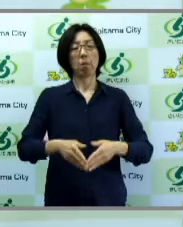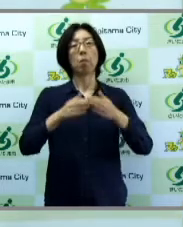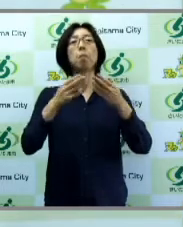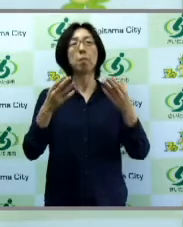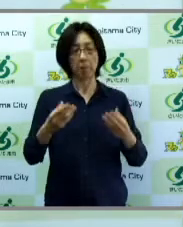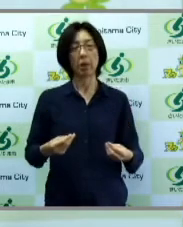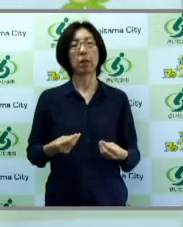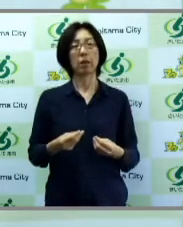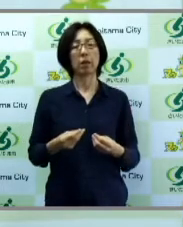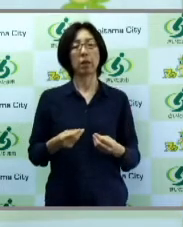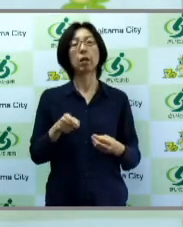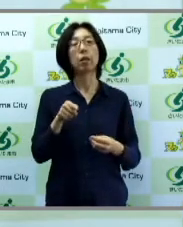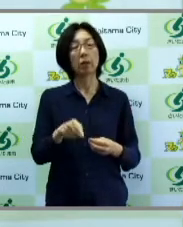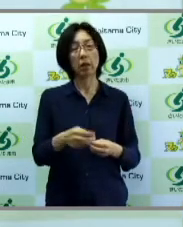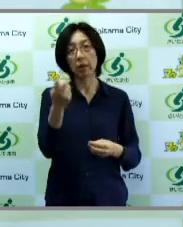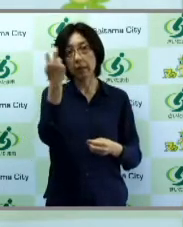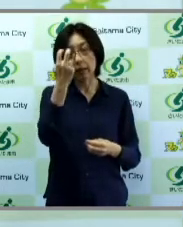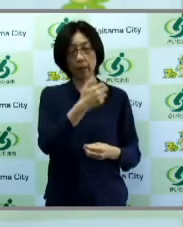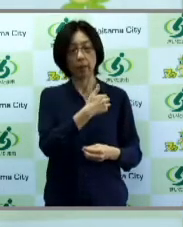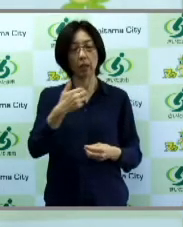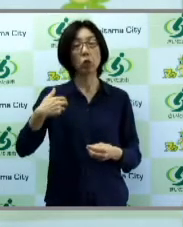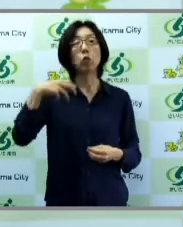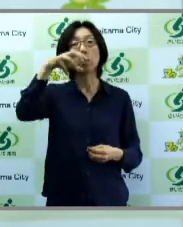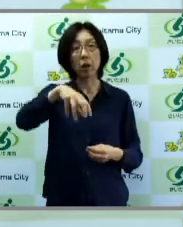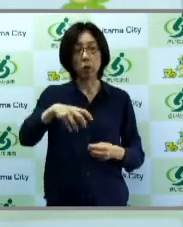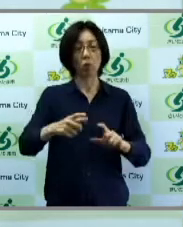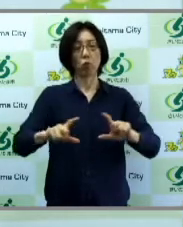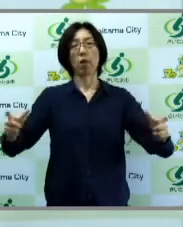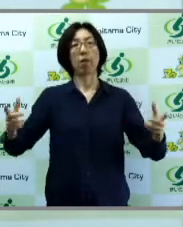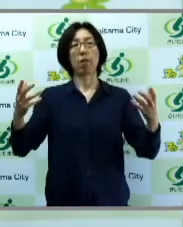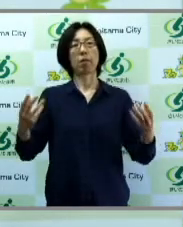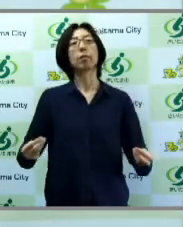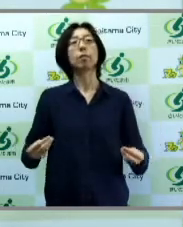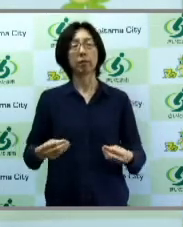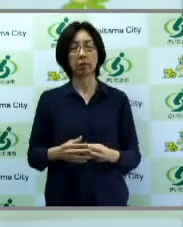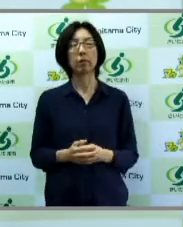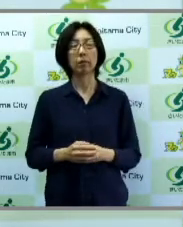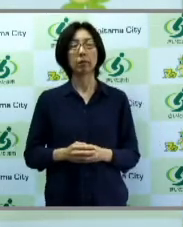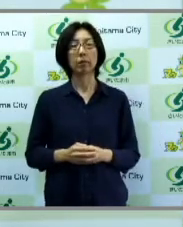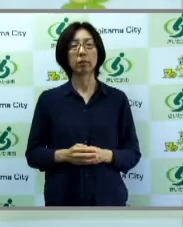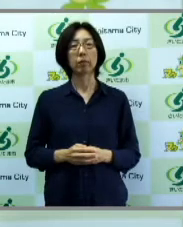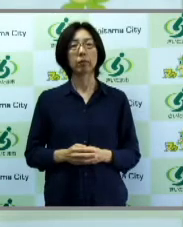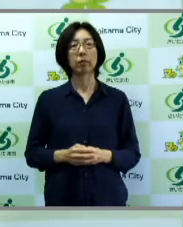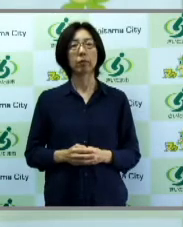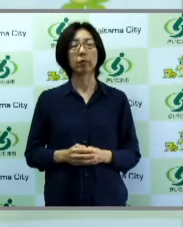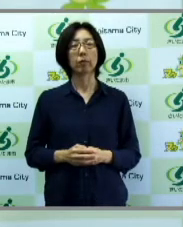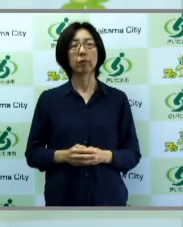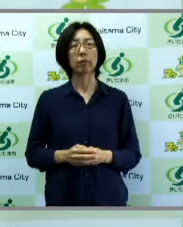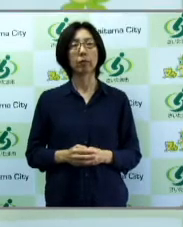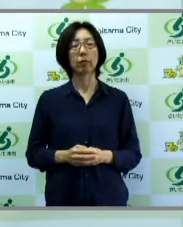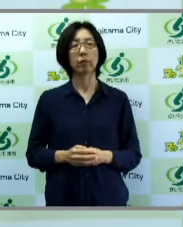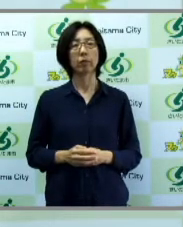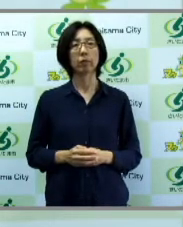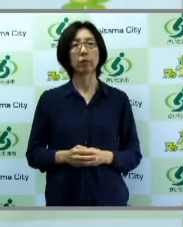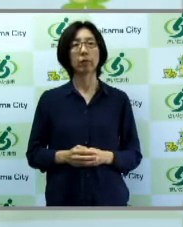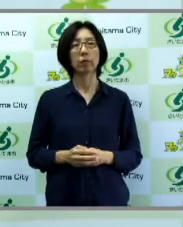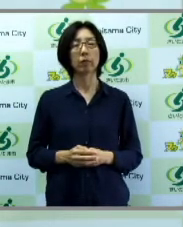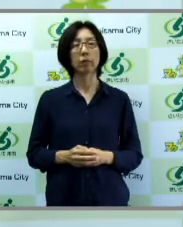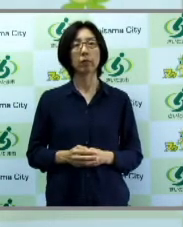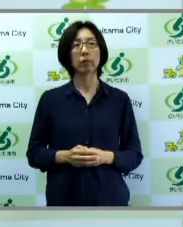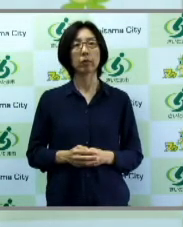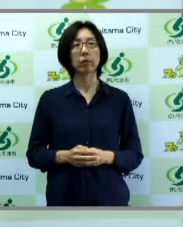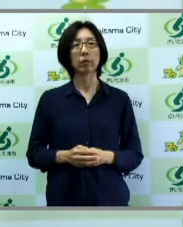、かなり能力としては高まっていると。で今後のことでいうと、やはりさらに今後